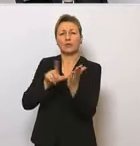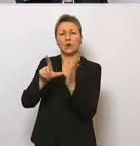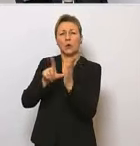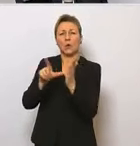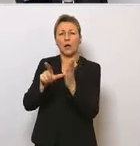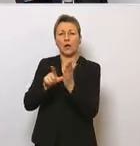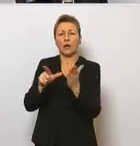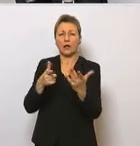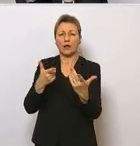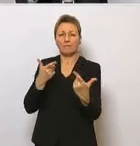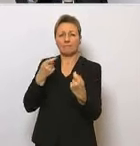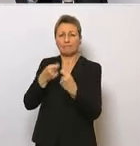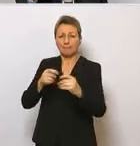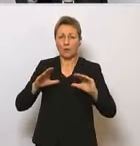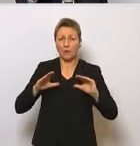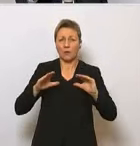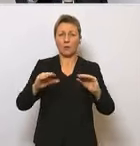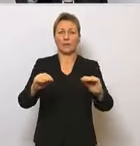effectivement applicable.